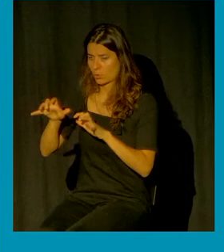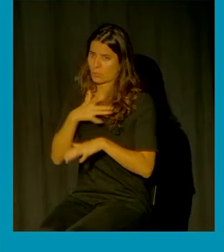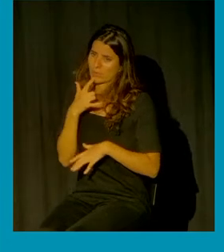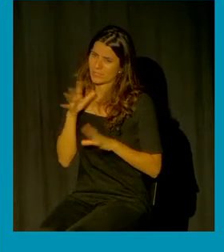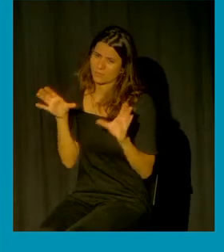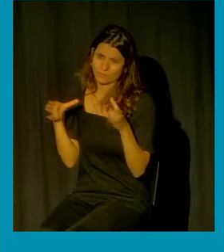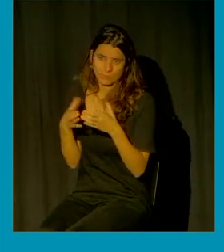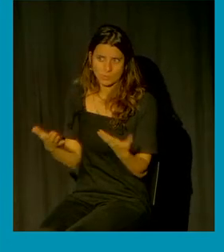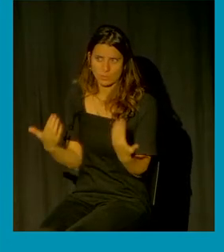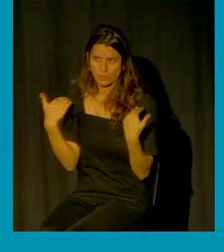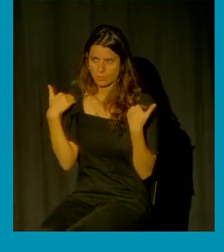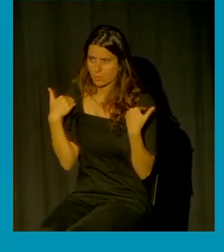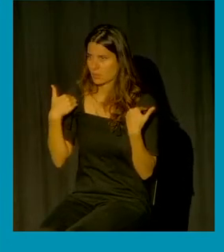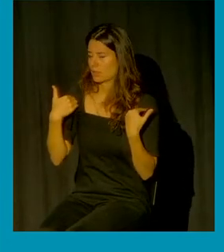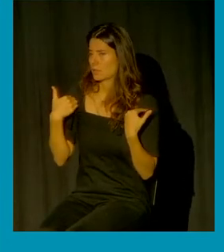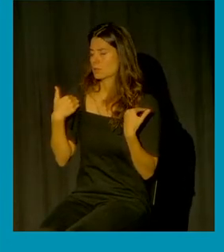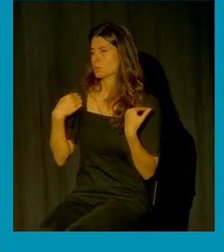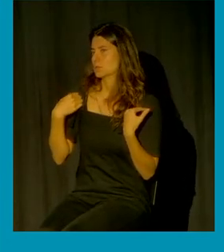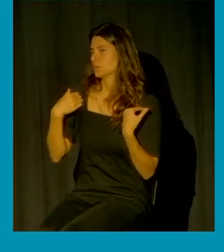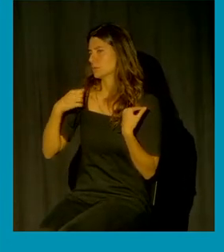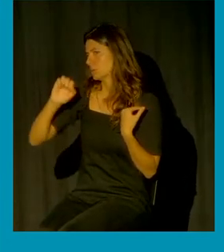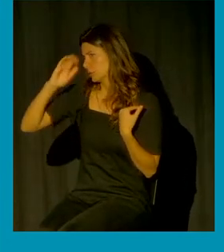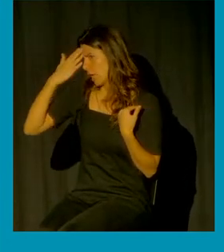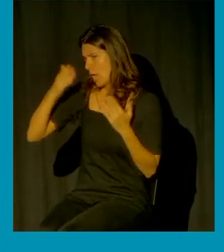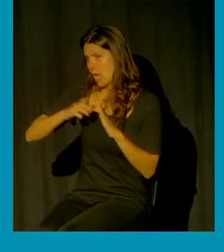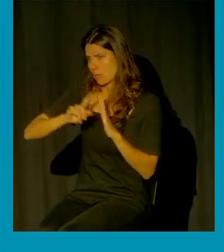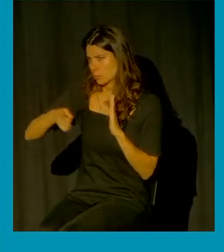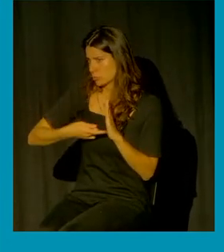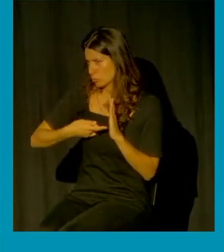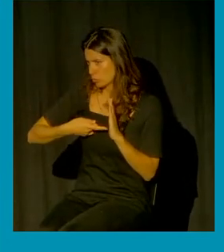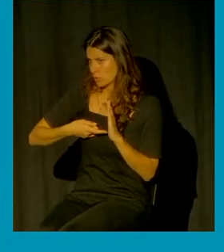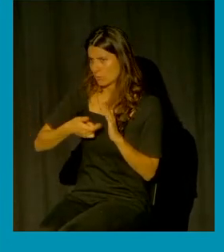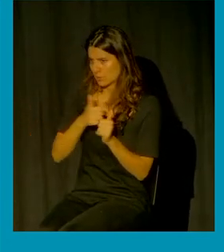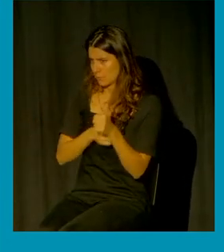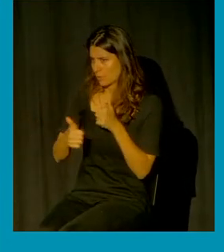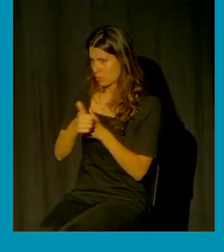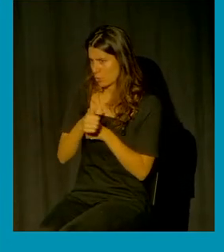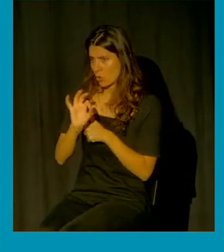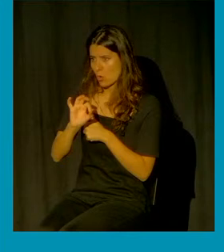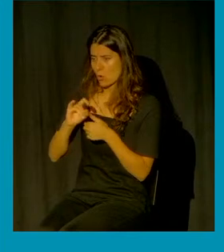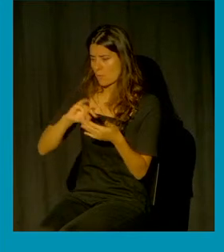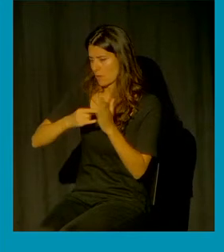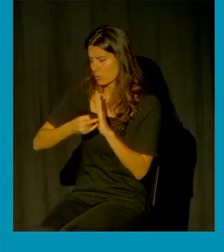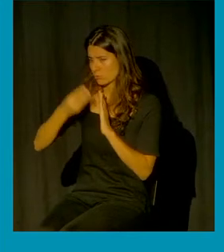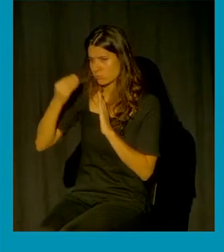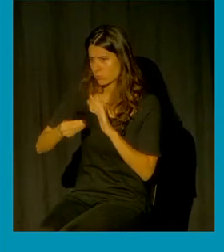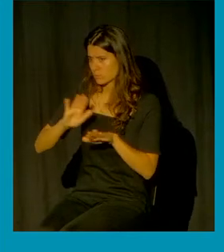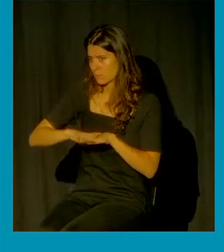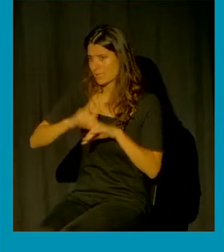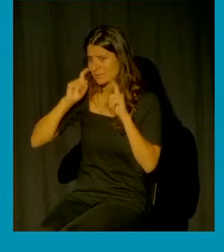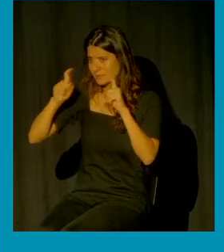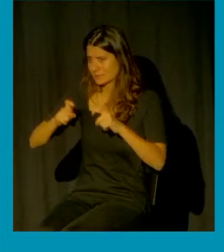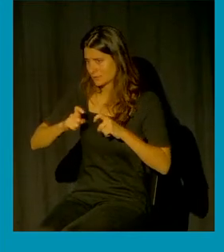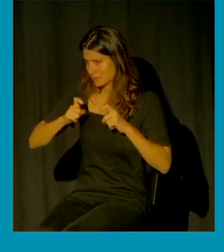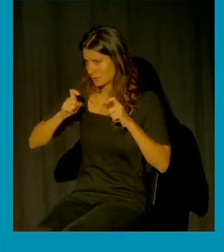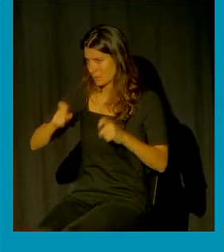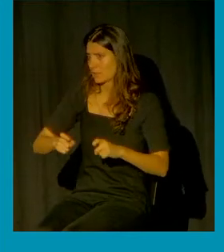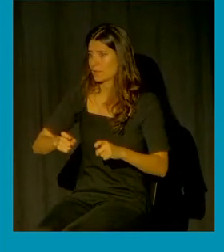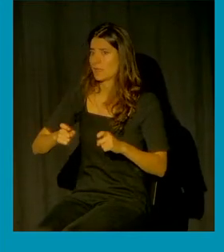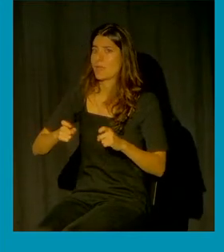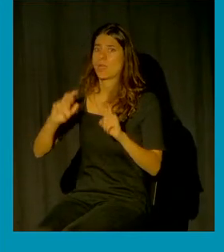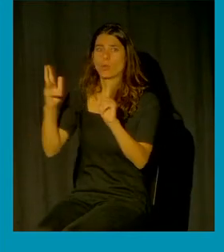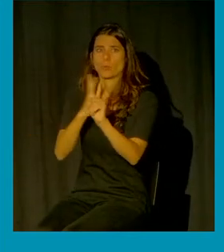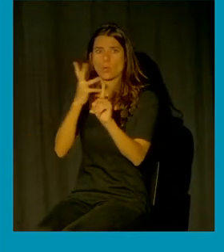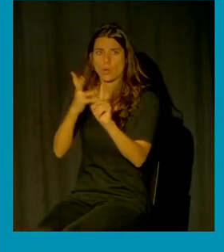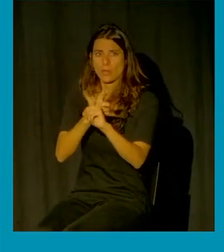és absolutament prioritària o és la millor mesura per posar fred a les violències sexuals i com